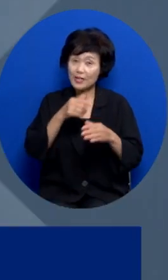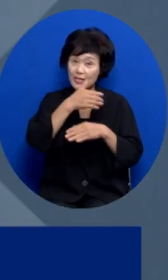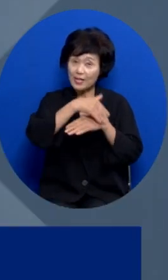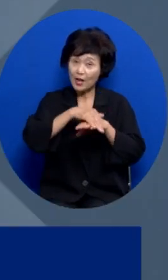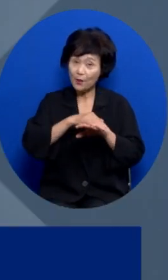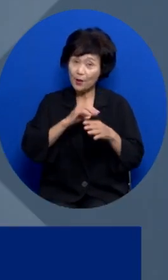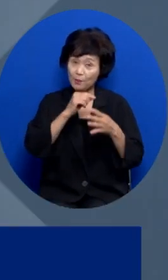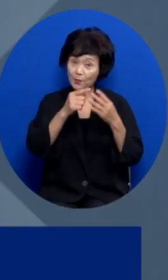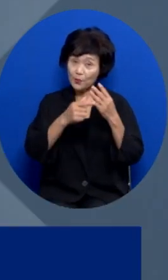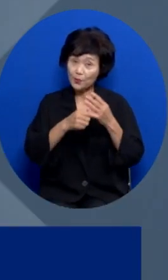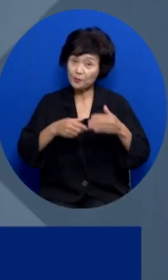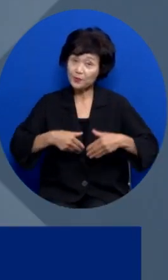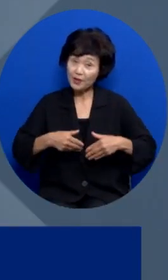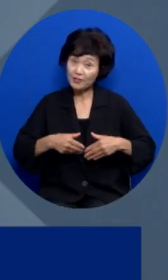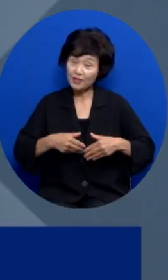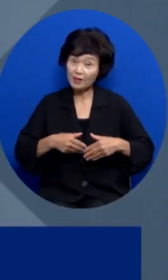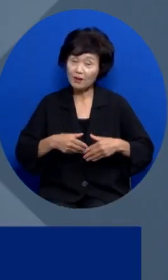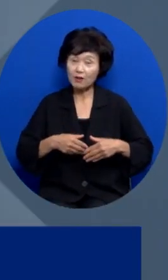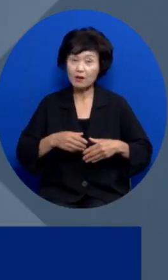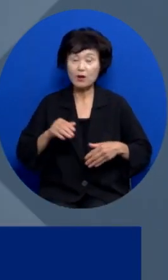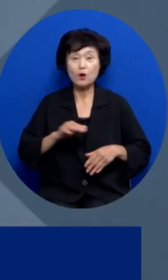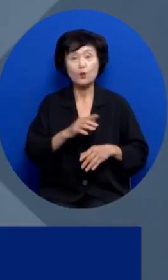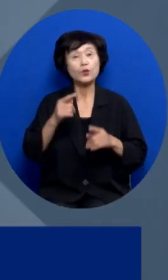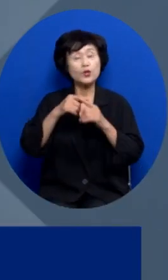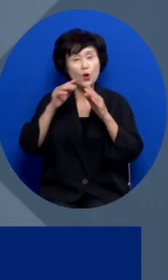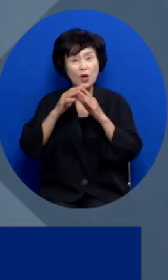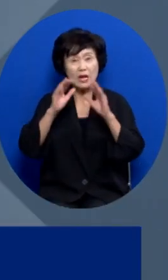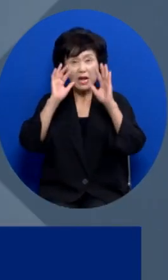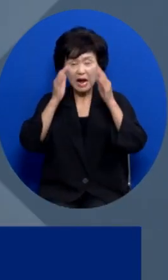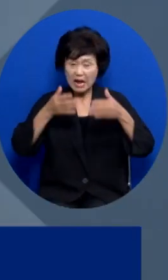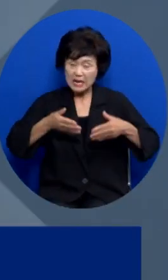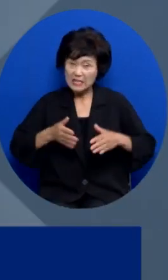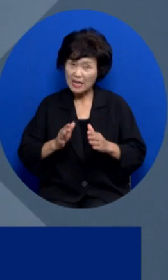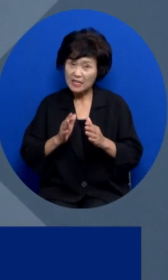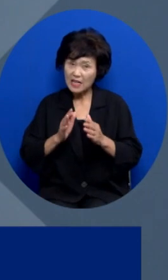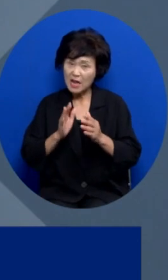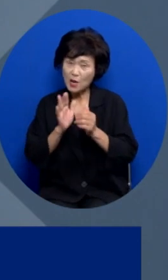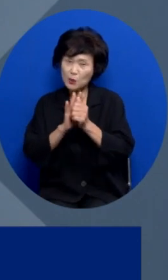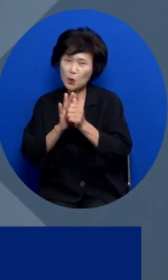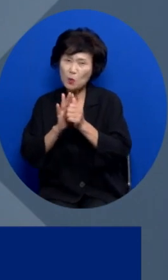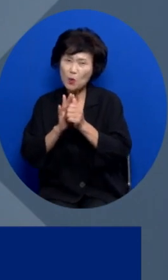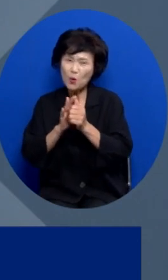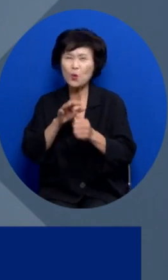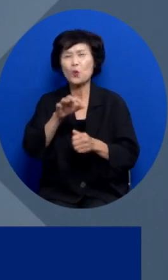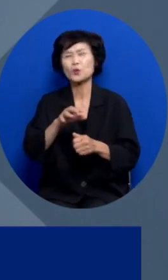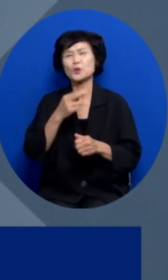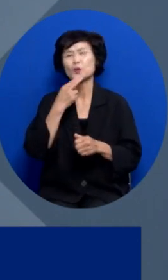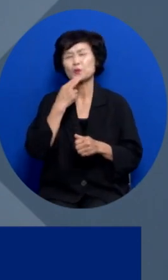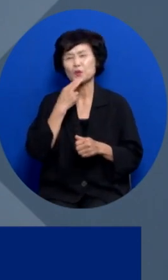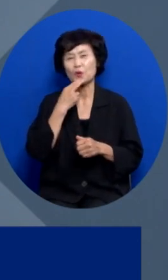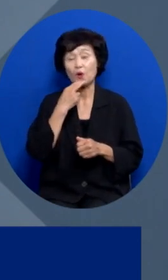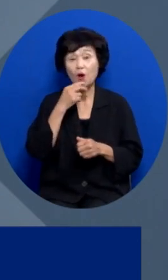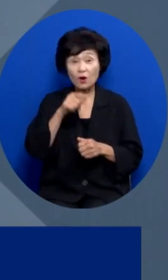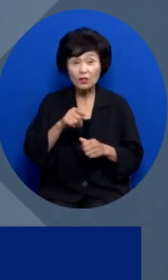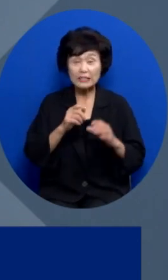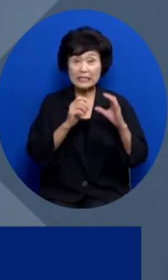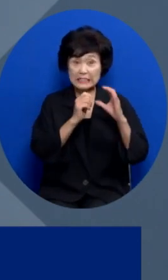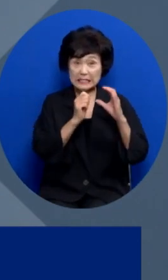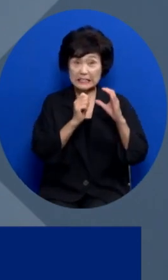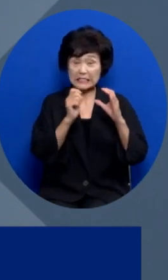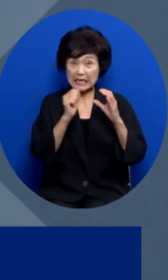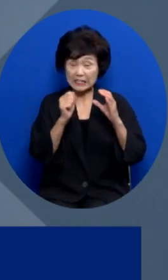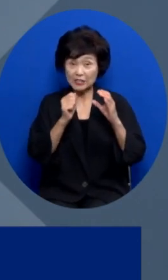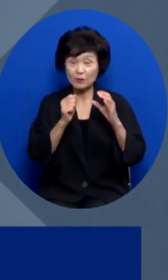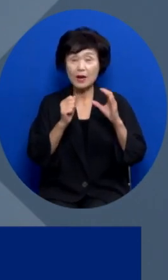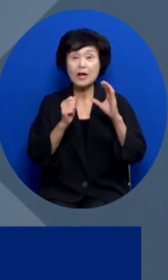교회는 이제 그 신생아들이라든가 이런 애들을 사실은 돌봐줘야 되는데 그거는 없습니다. 그거는 지금 CTS하고 CBS에서